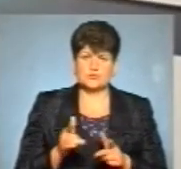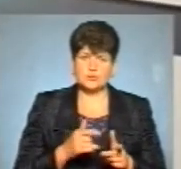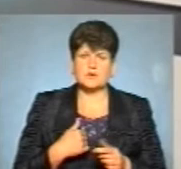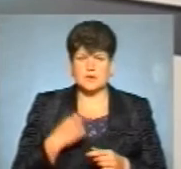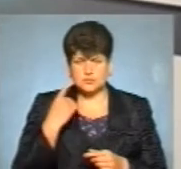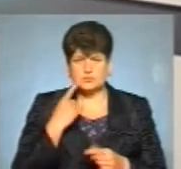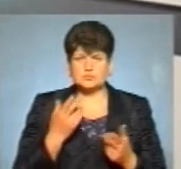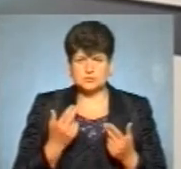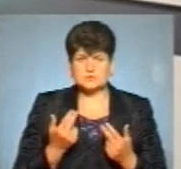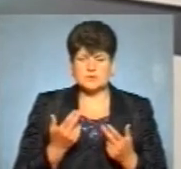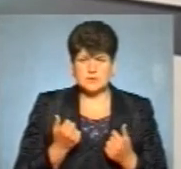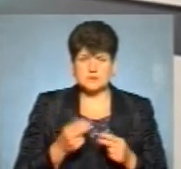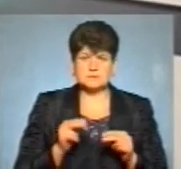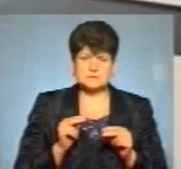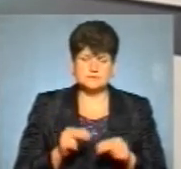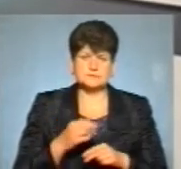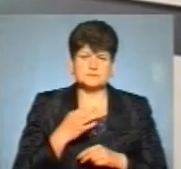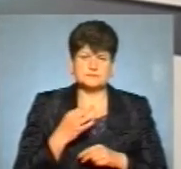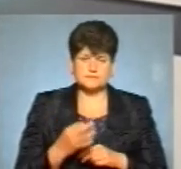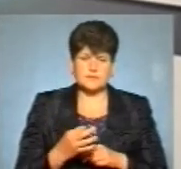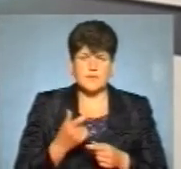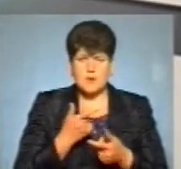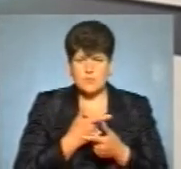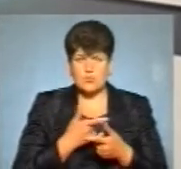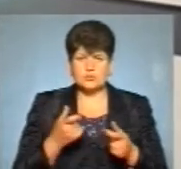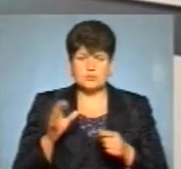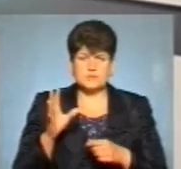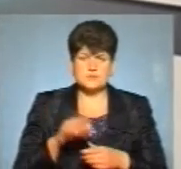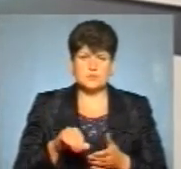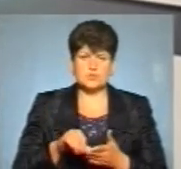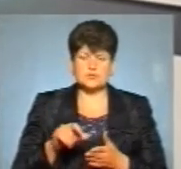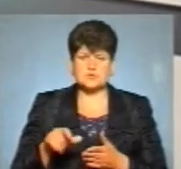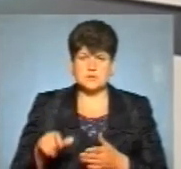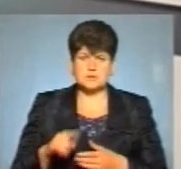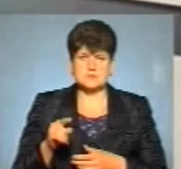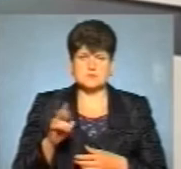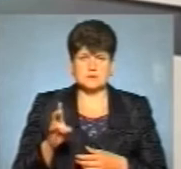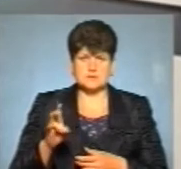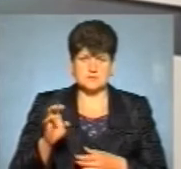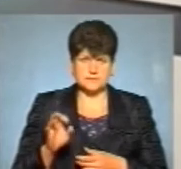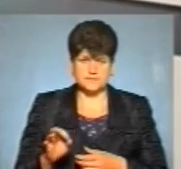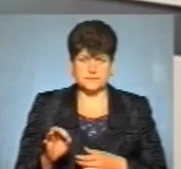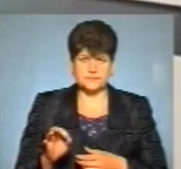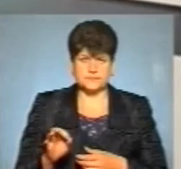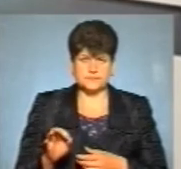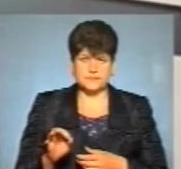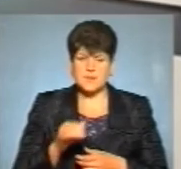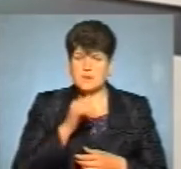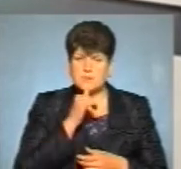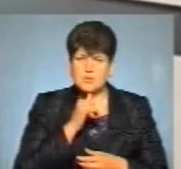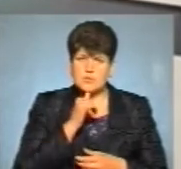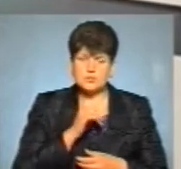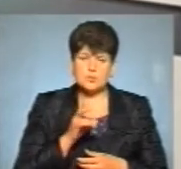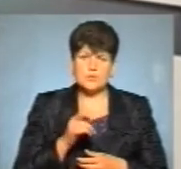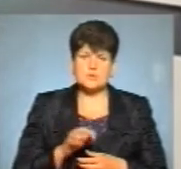так. Відверто кажучи, повідомленням усіх учасників зовнішнього незалежного оцінювання, а саме пробного,